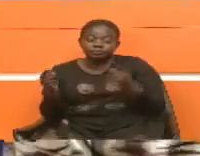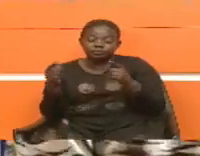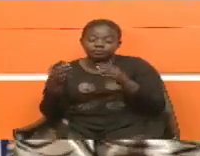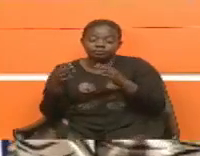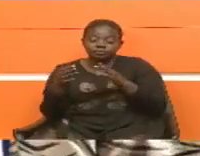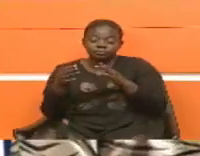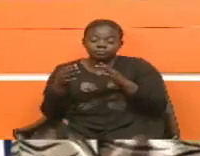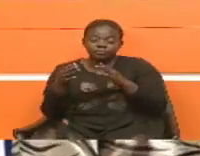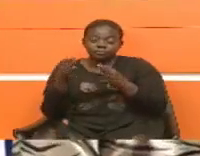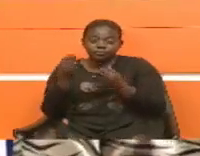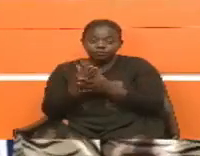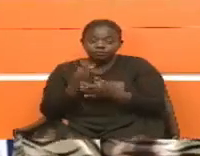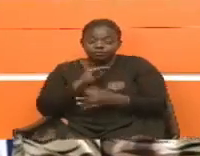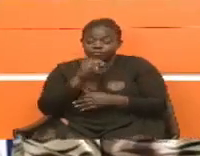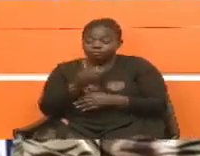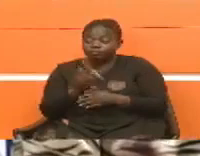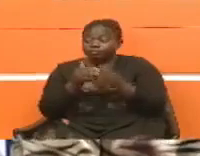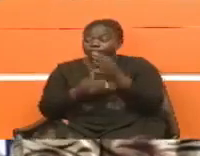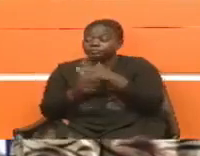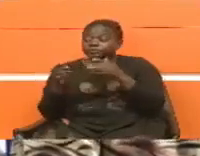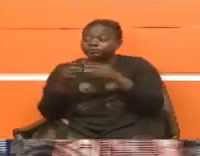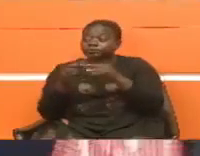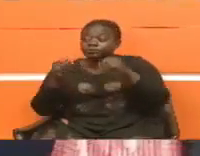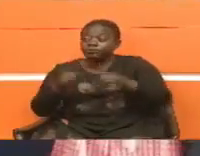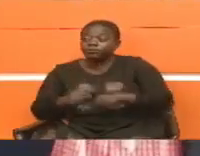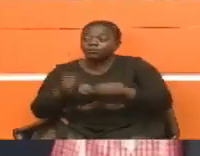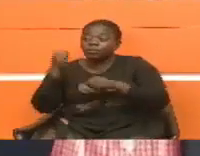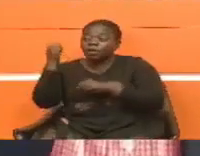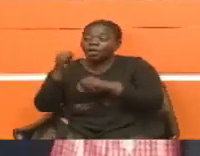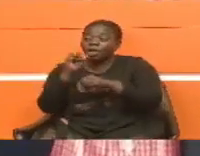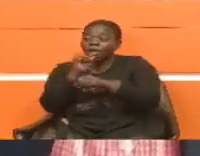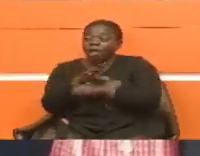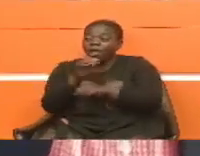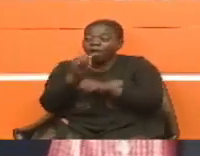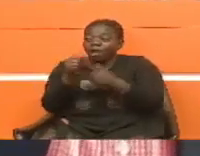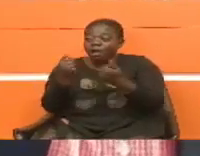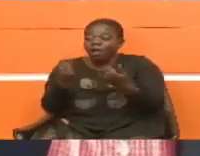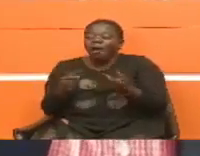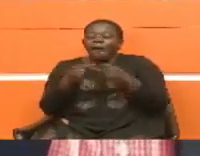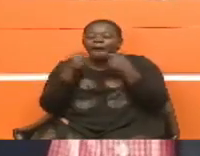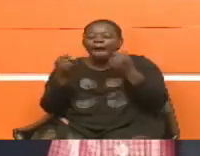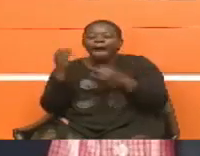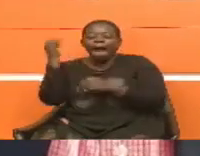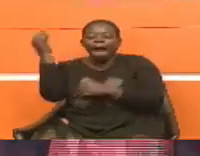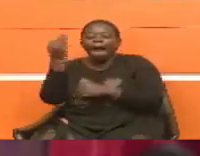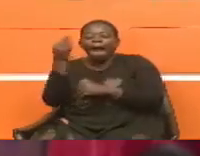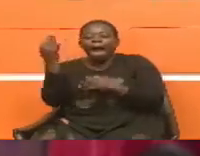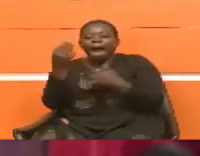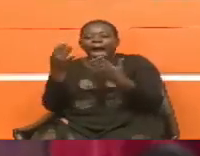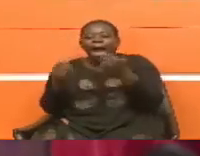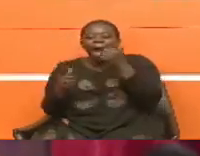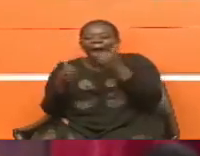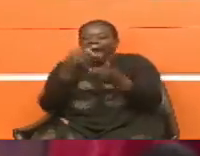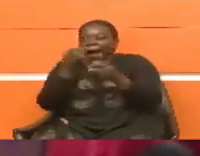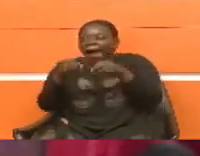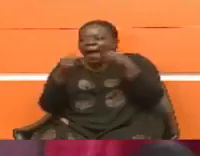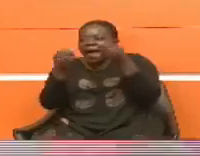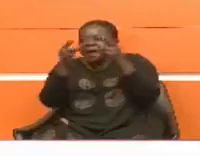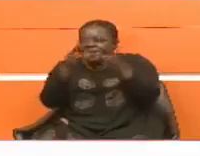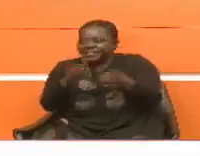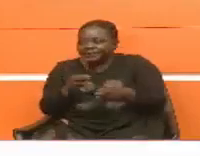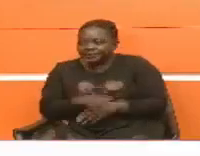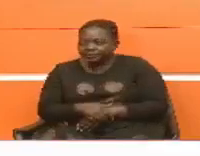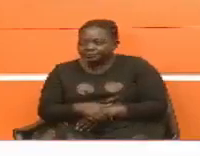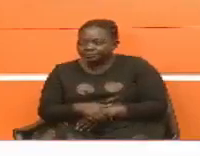Katonda. Omusumba Stephen Ndalike yabadde omubuliza omukulu ng'akubiriza abasumba okubuulira enjiri ew'essuubi.